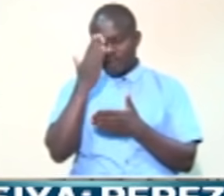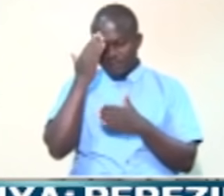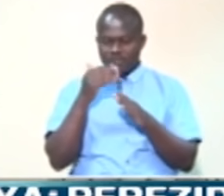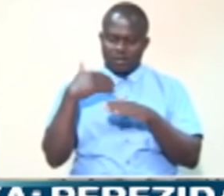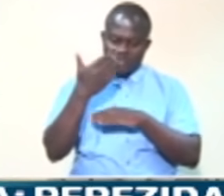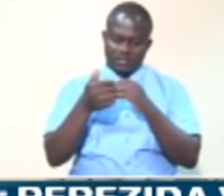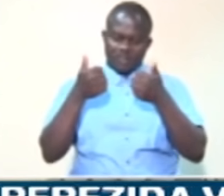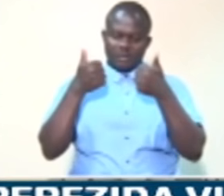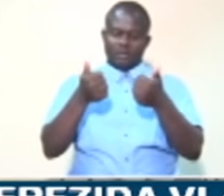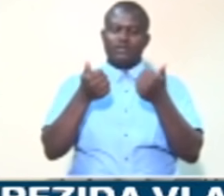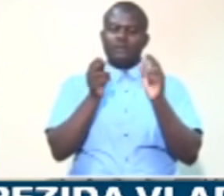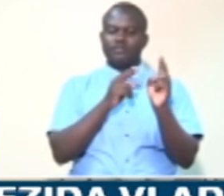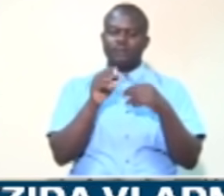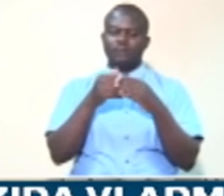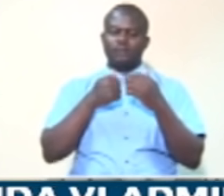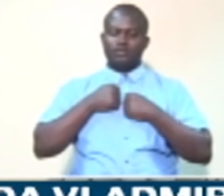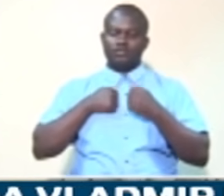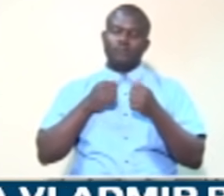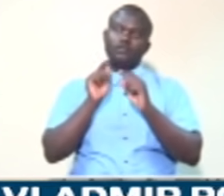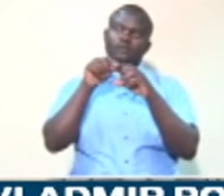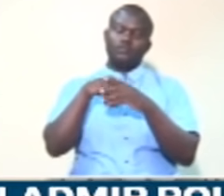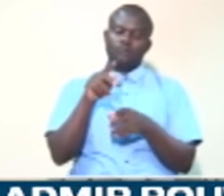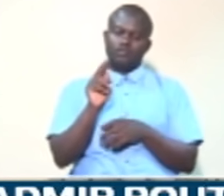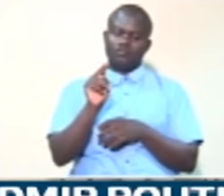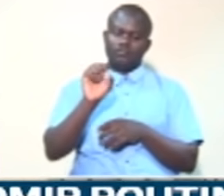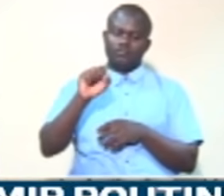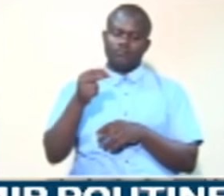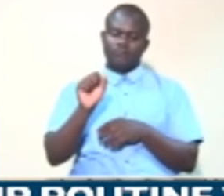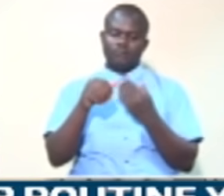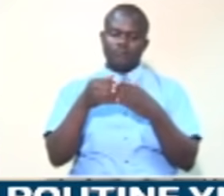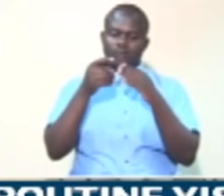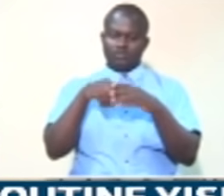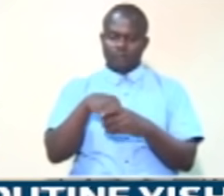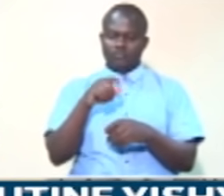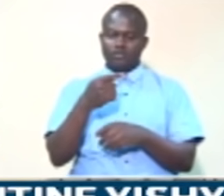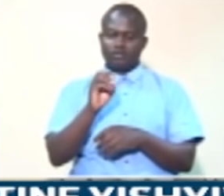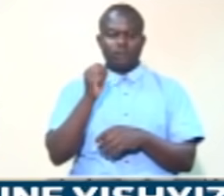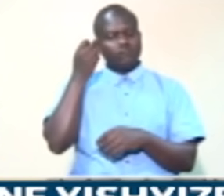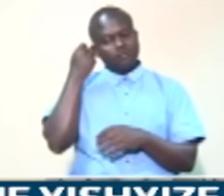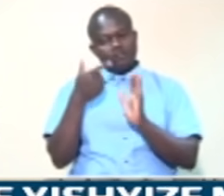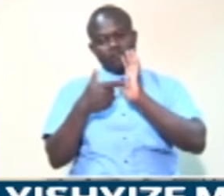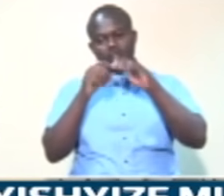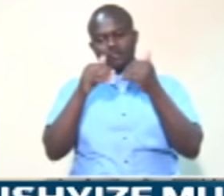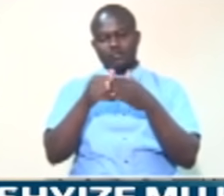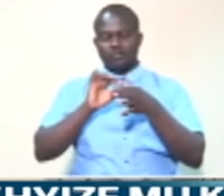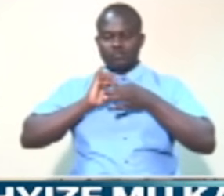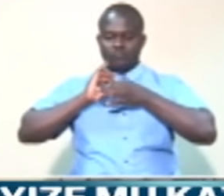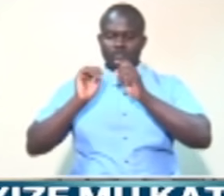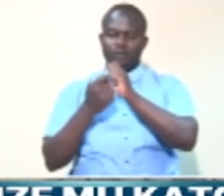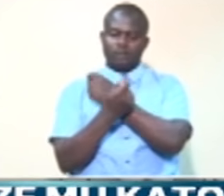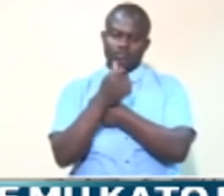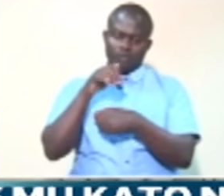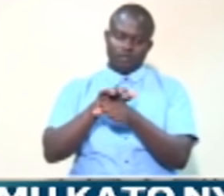ntera. Hari hasanzwe ko RwandAir ijya Kinshasa, none haje Lubumbashi na Goma. Ibi se ntibikwereka ko umubano wavuguruwe